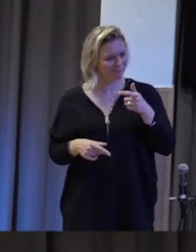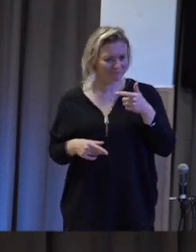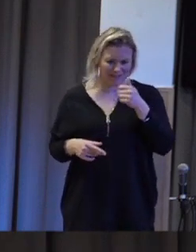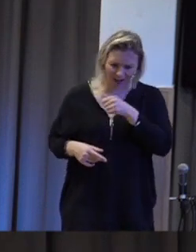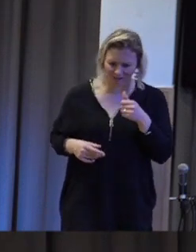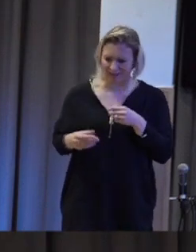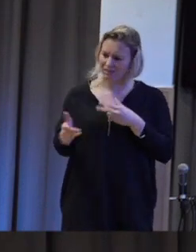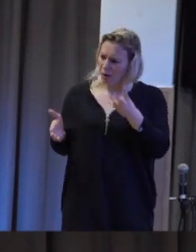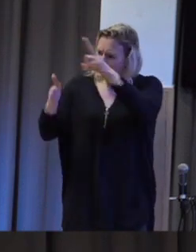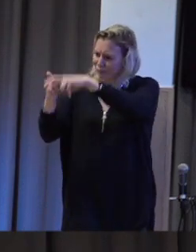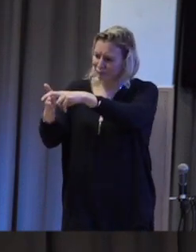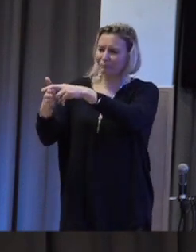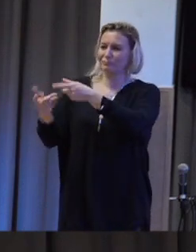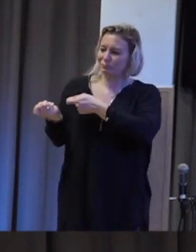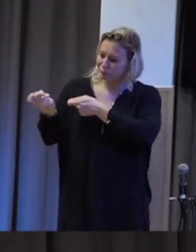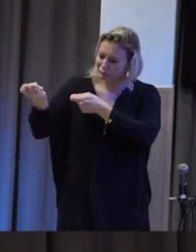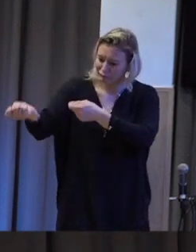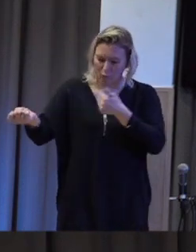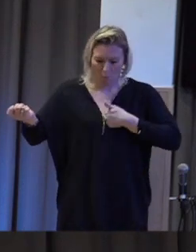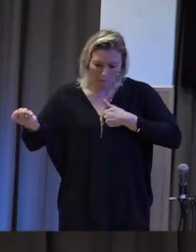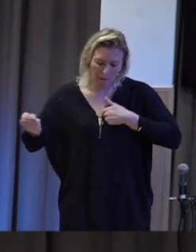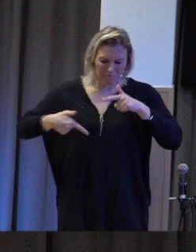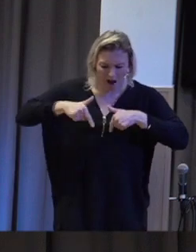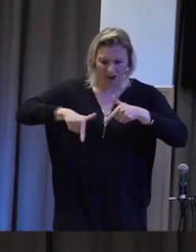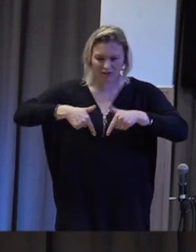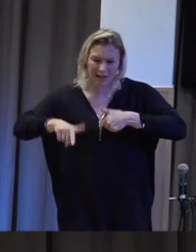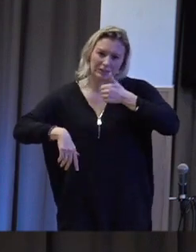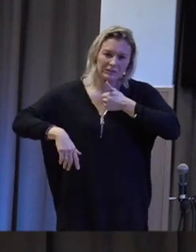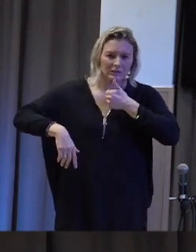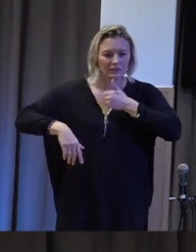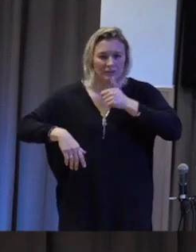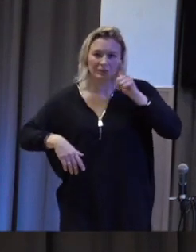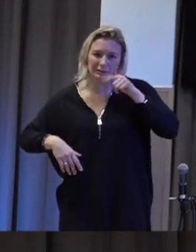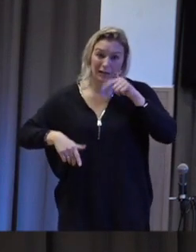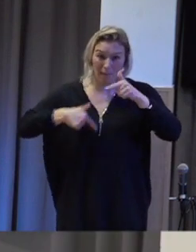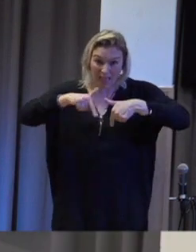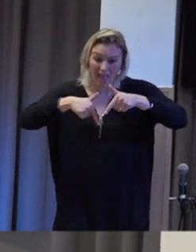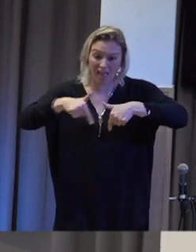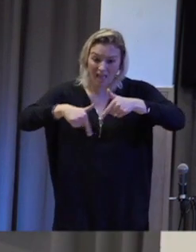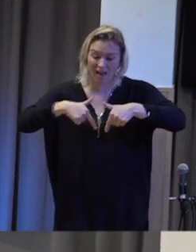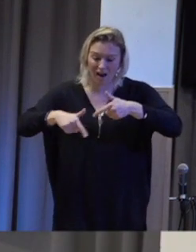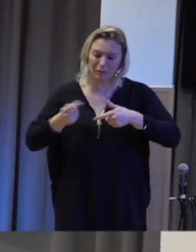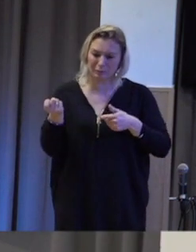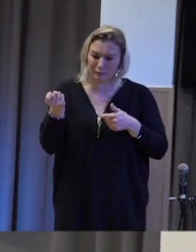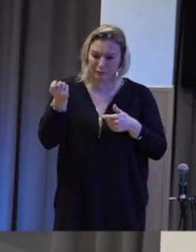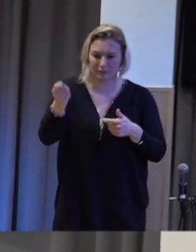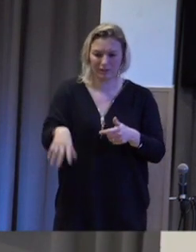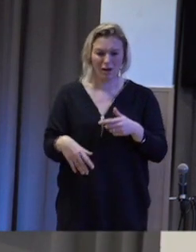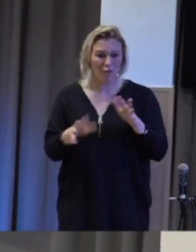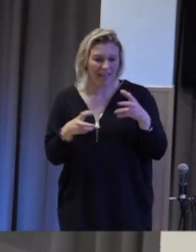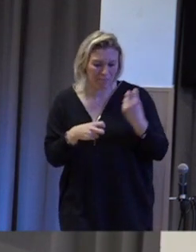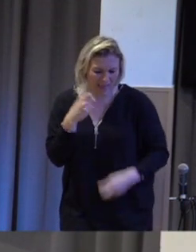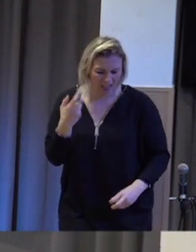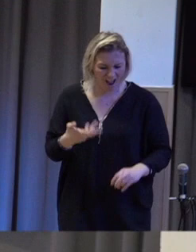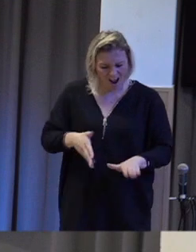Donc, il a mis cette personne sur sa propre monture et il est obligé de marcher à pied. Il a peut-être les pierres qui lui ont fait